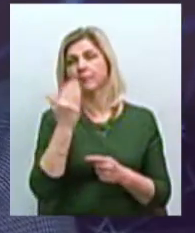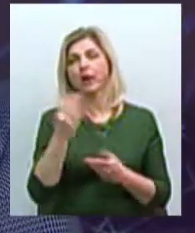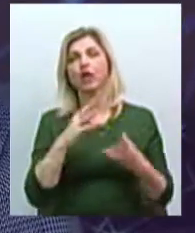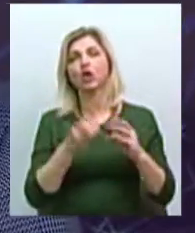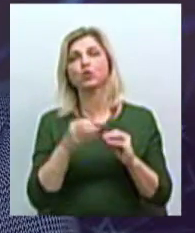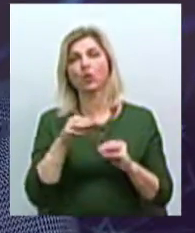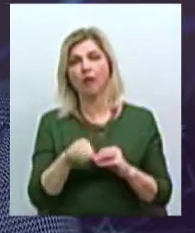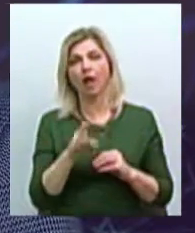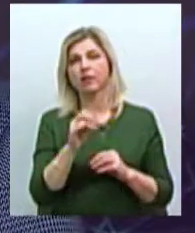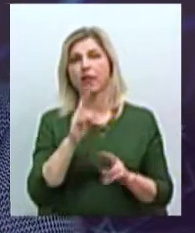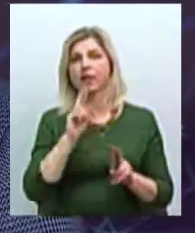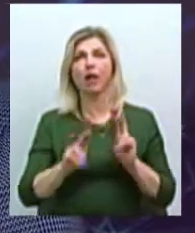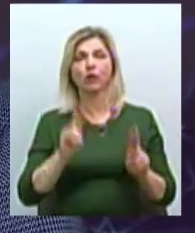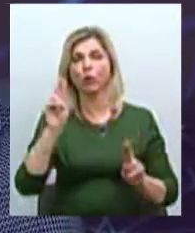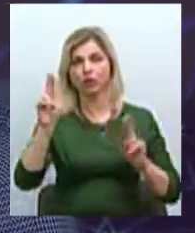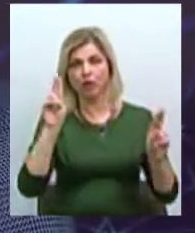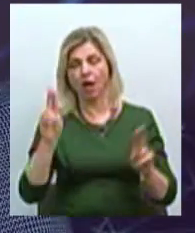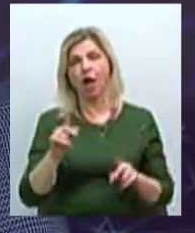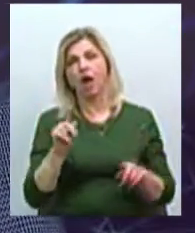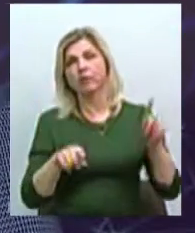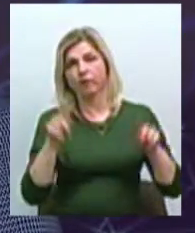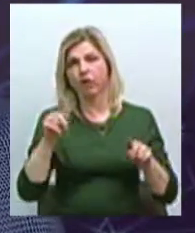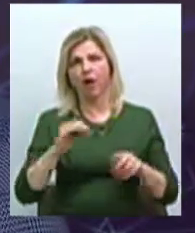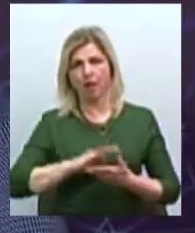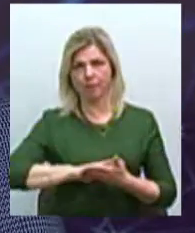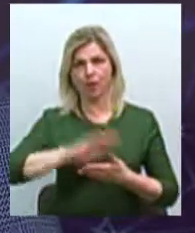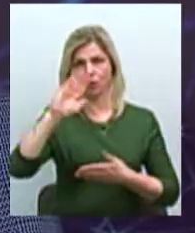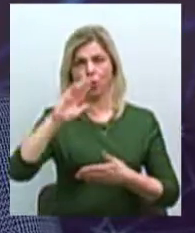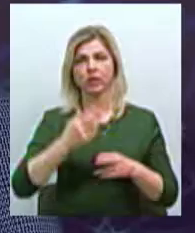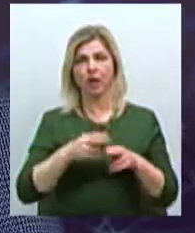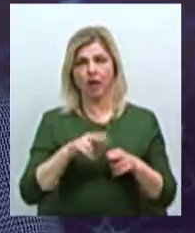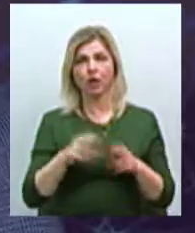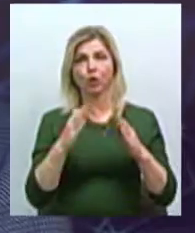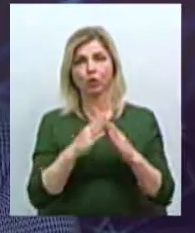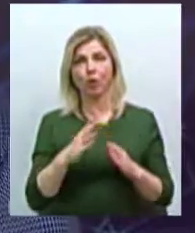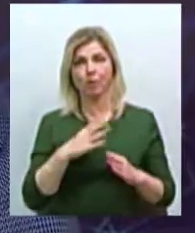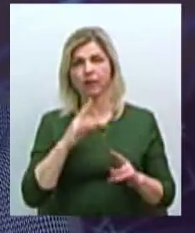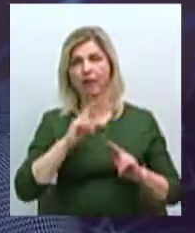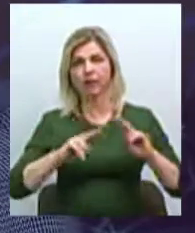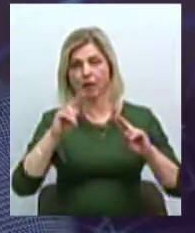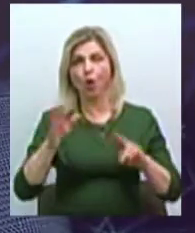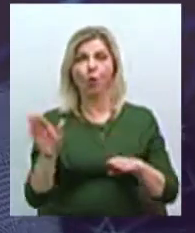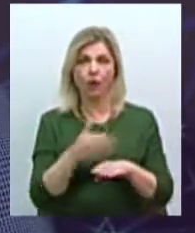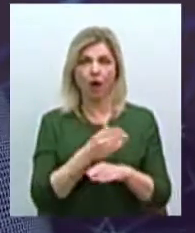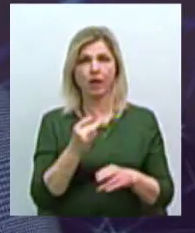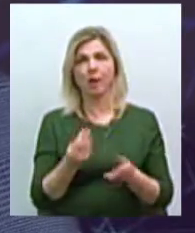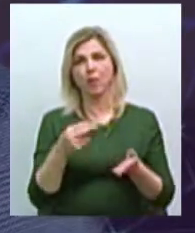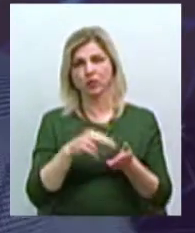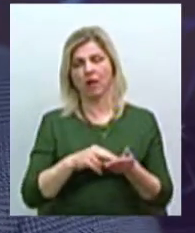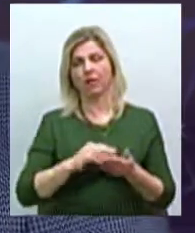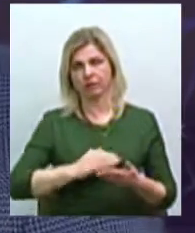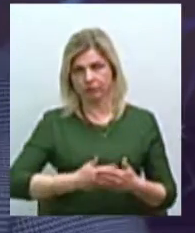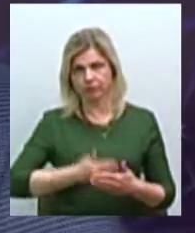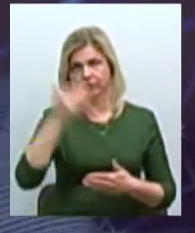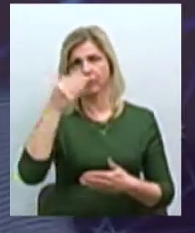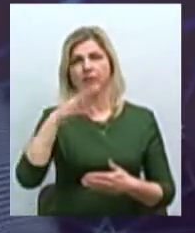не латочное утепление, а именно сплошное, потому что этот дом был латочно утеплен, они потом это все сняли и поставили сплошное утепление,